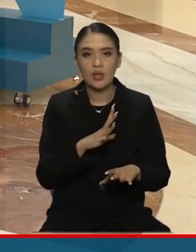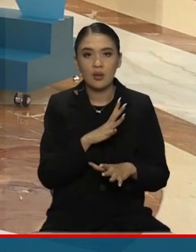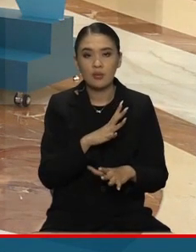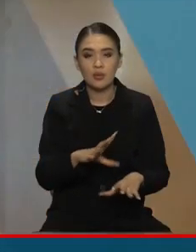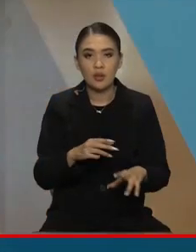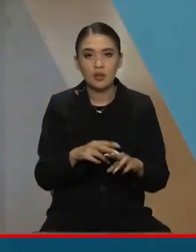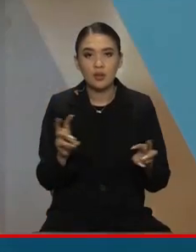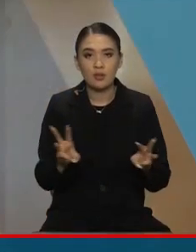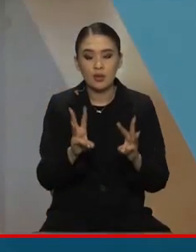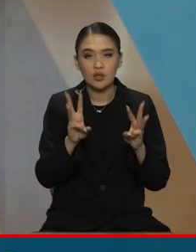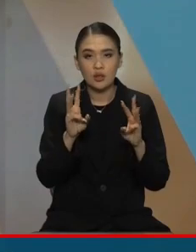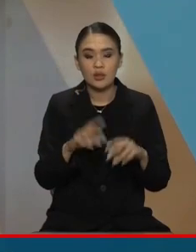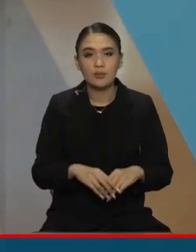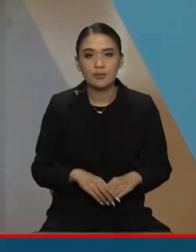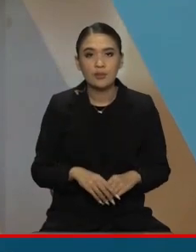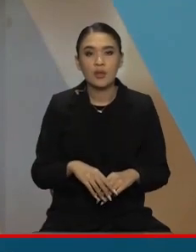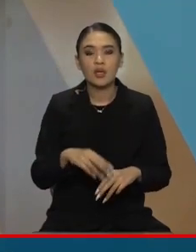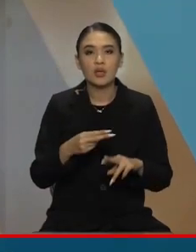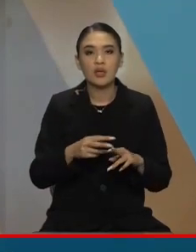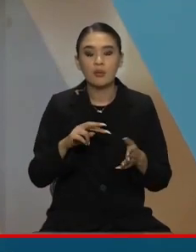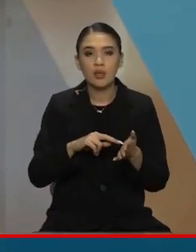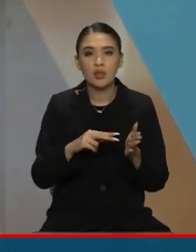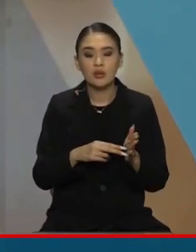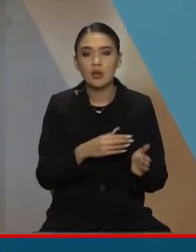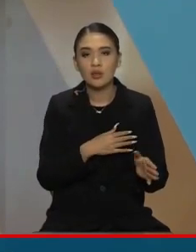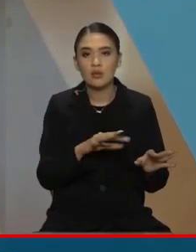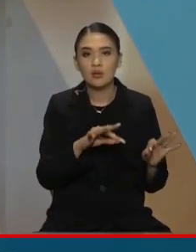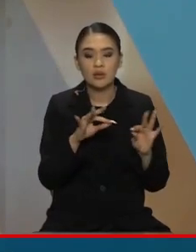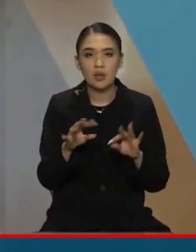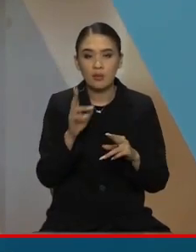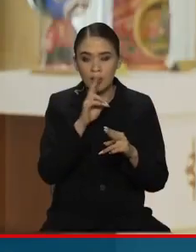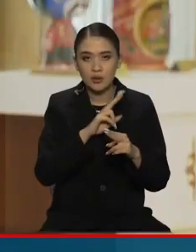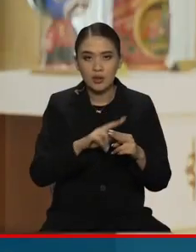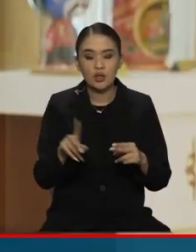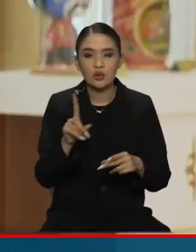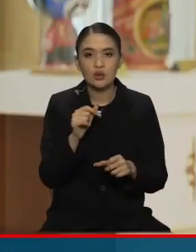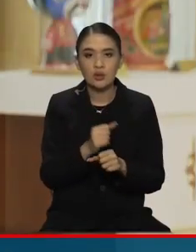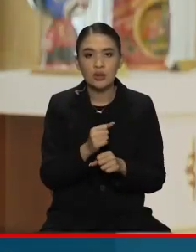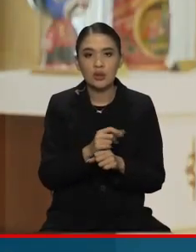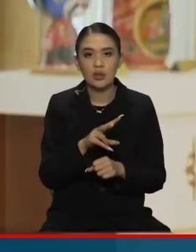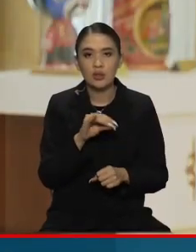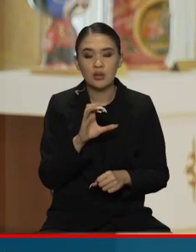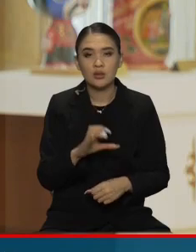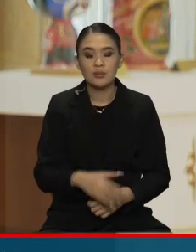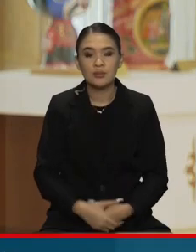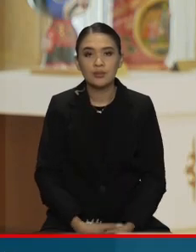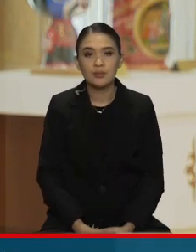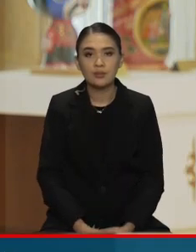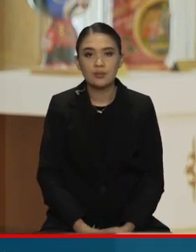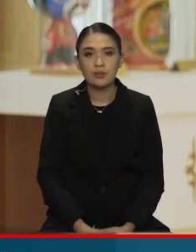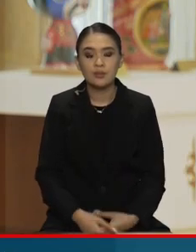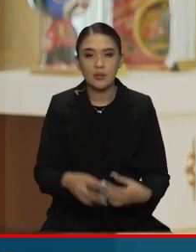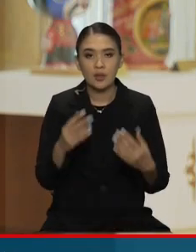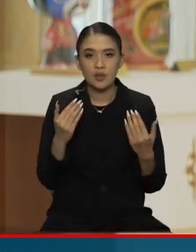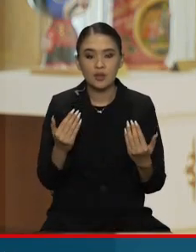серьёзные пожары Скажите как планирует восстанавливать теперь вот эти потери что делать Но сегодня